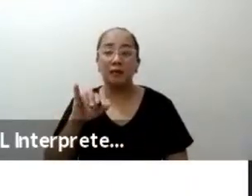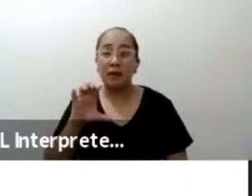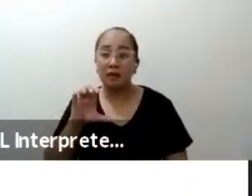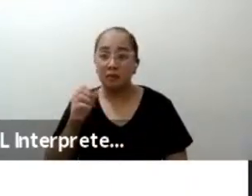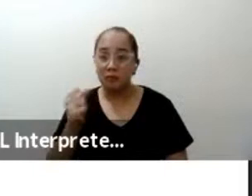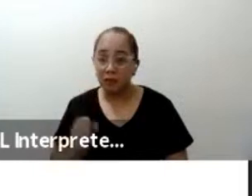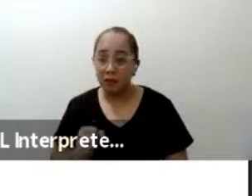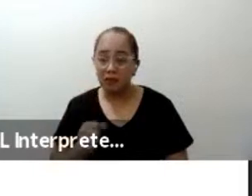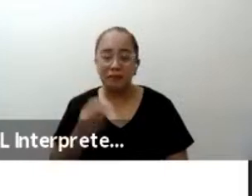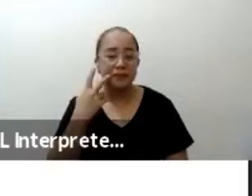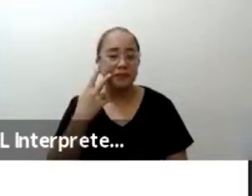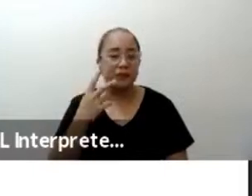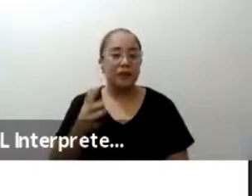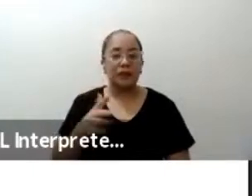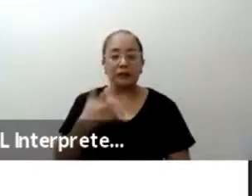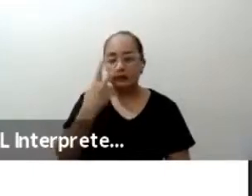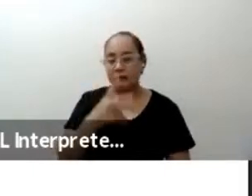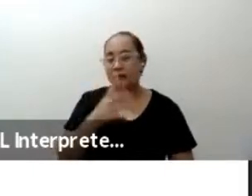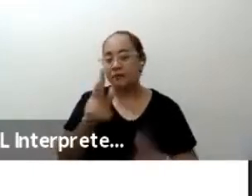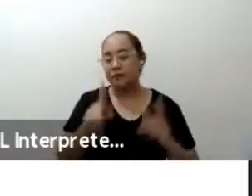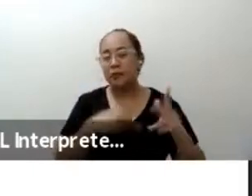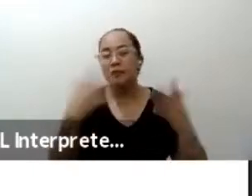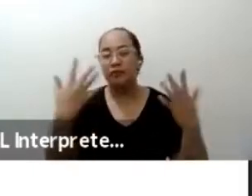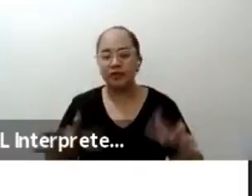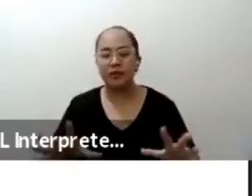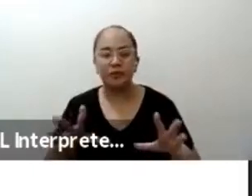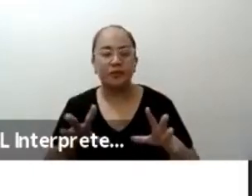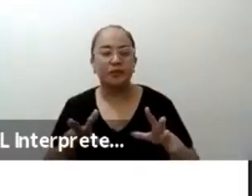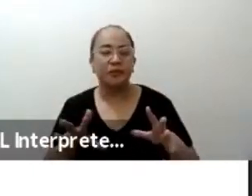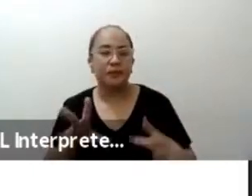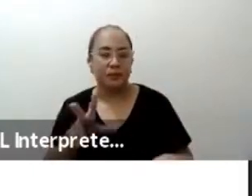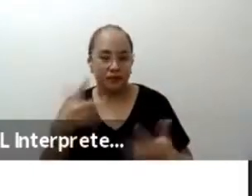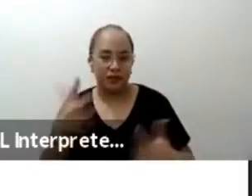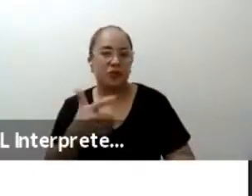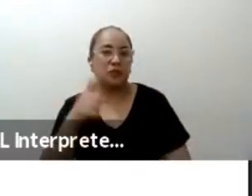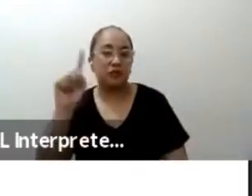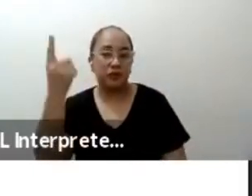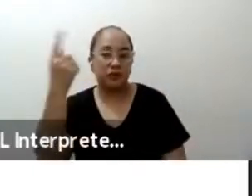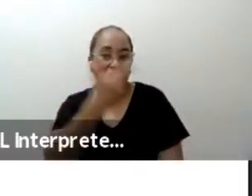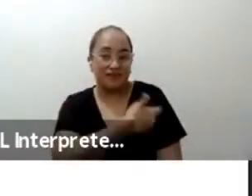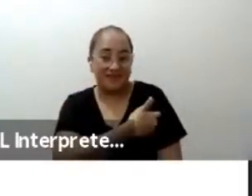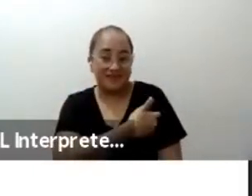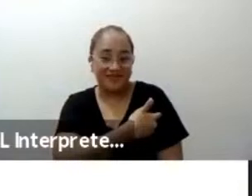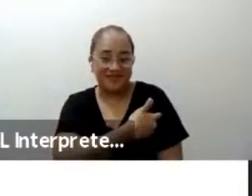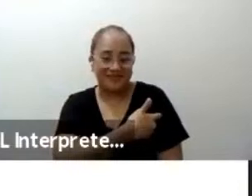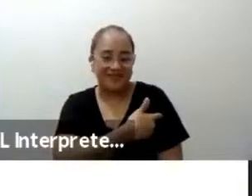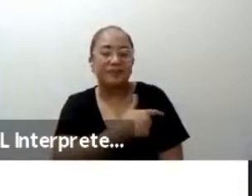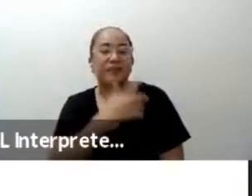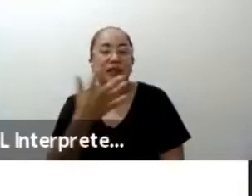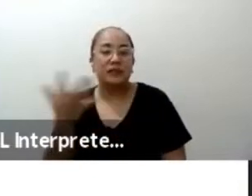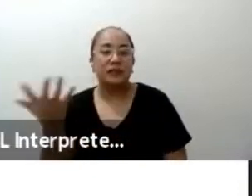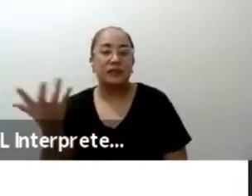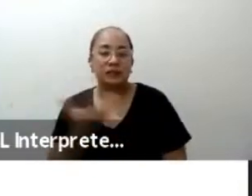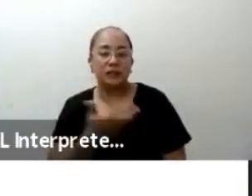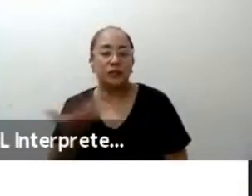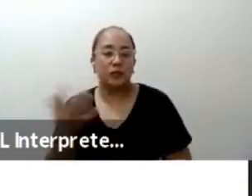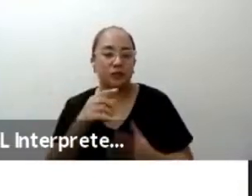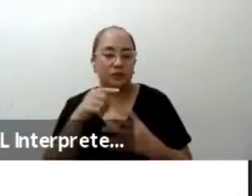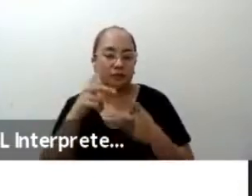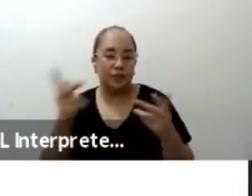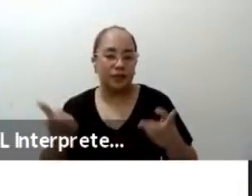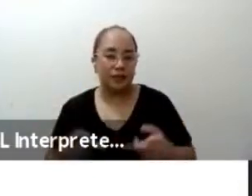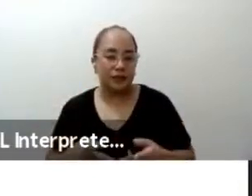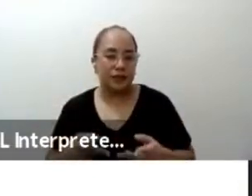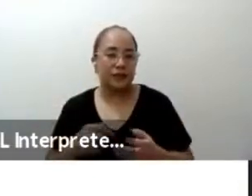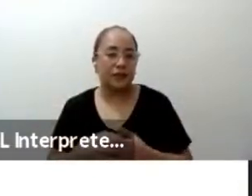These are the share of people who received at least one dose of COVID-19 vaccine dito sa mga lugar na ito.